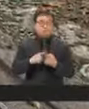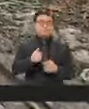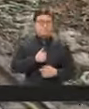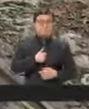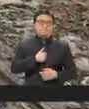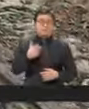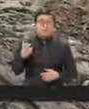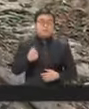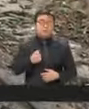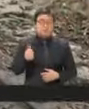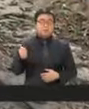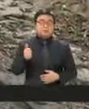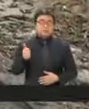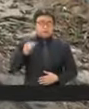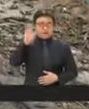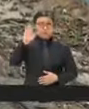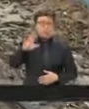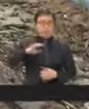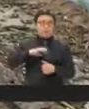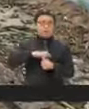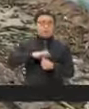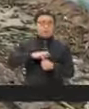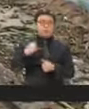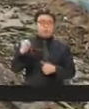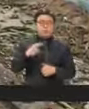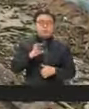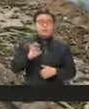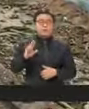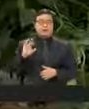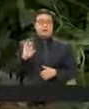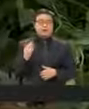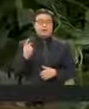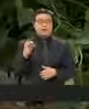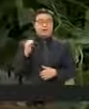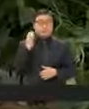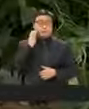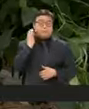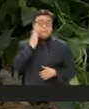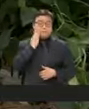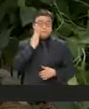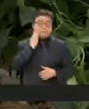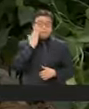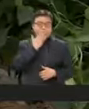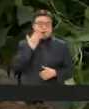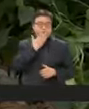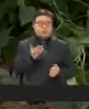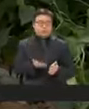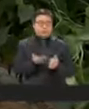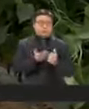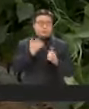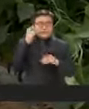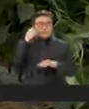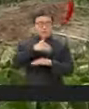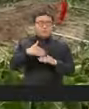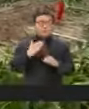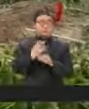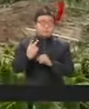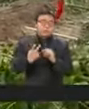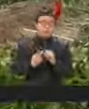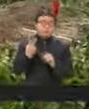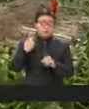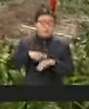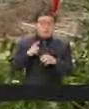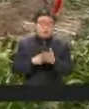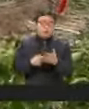앞으로 버섯 재배, 양봉까지 그 범위를 확대할 계획인데요. 2년 전 그가 농사를 하기로 마음을 먹은 것은